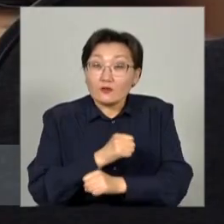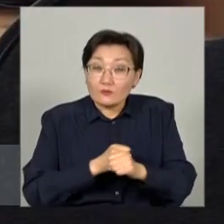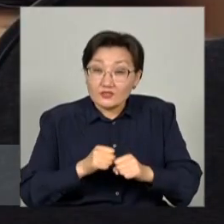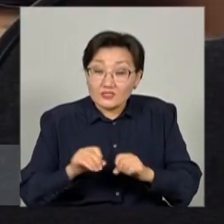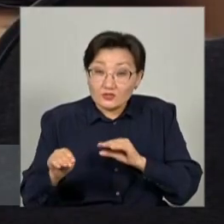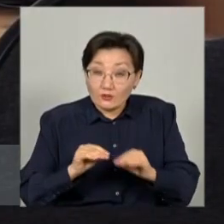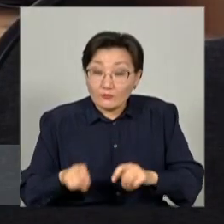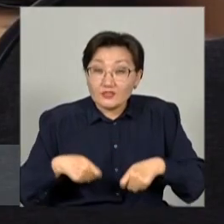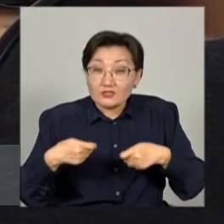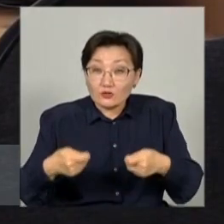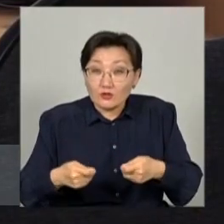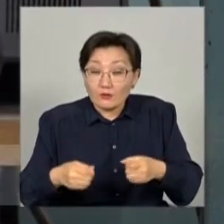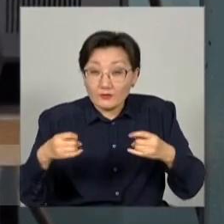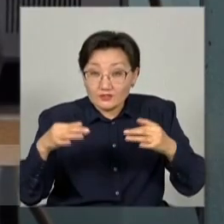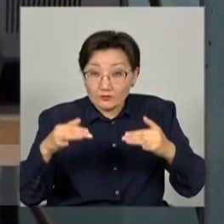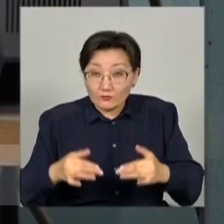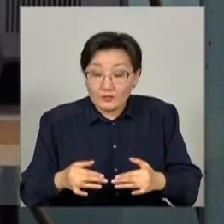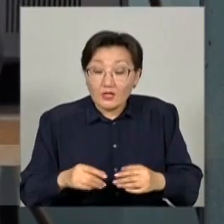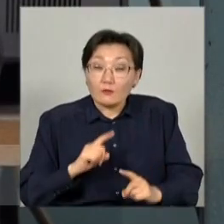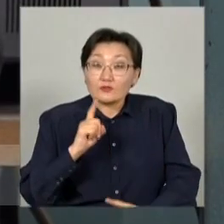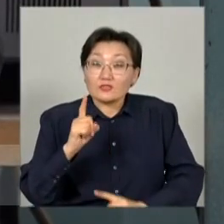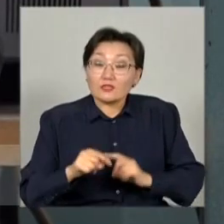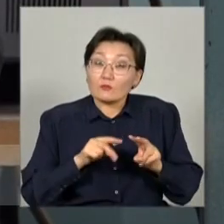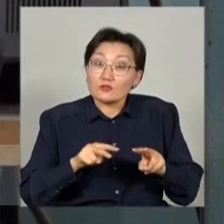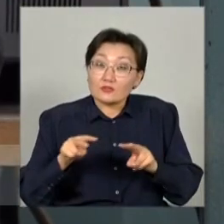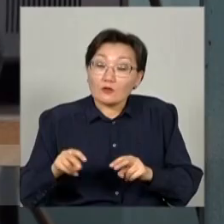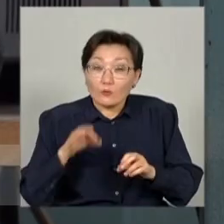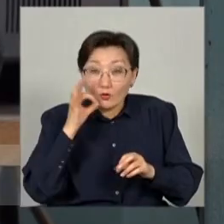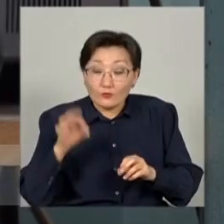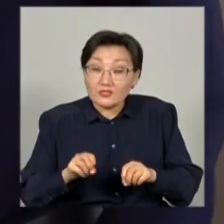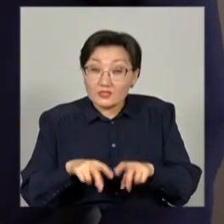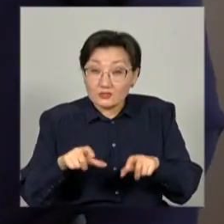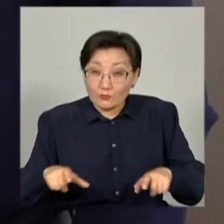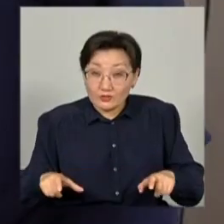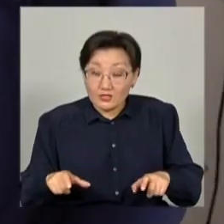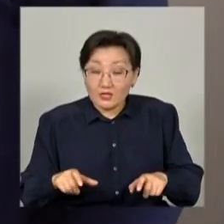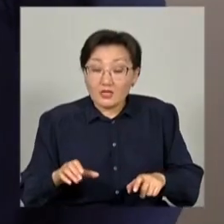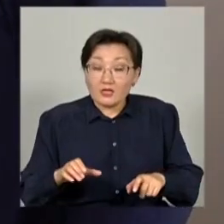станции и переводят их на мониторы. За ними круглосуточно наблюдают опытные сейсмологи.